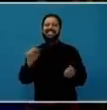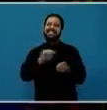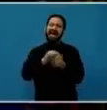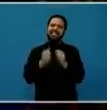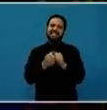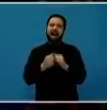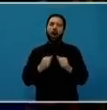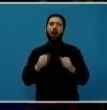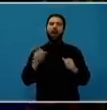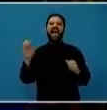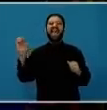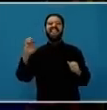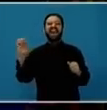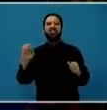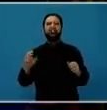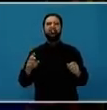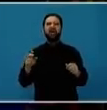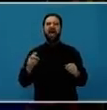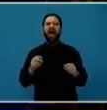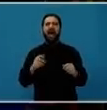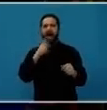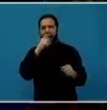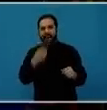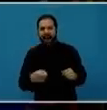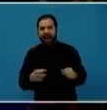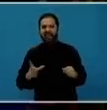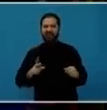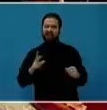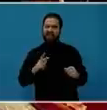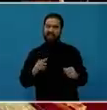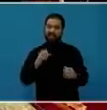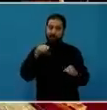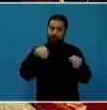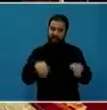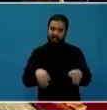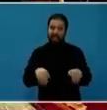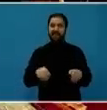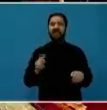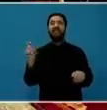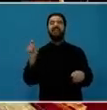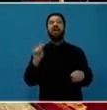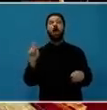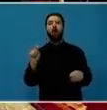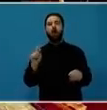este prezentă în, să spunem așa, în analiza teologică, dar